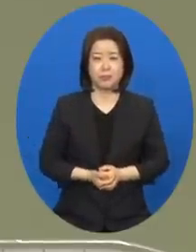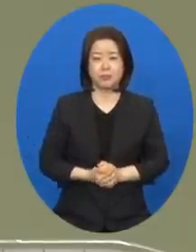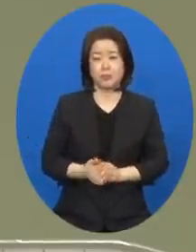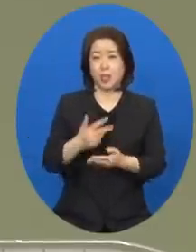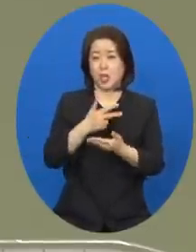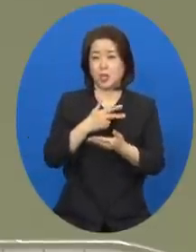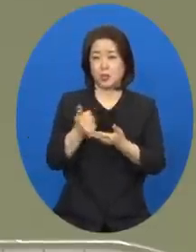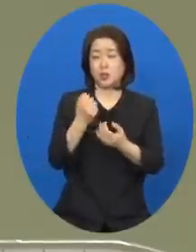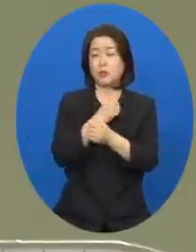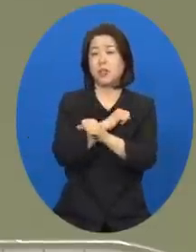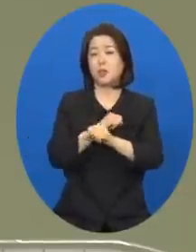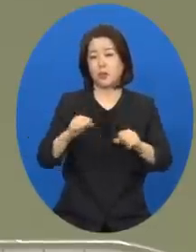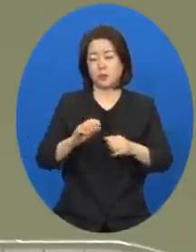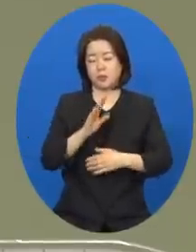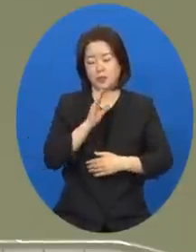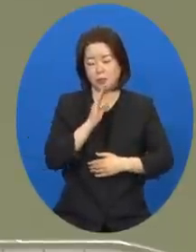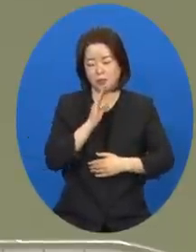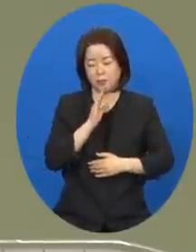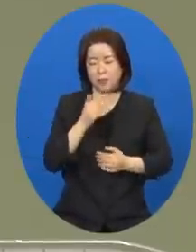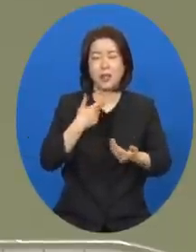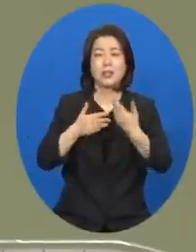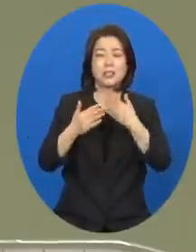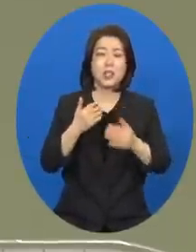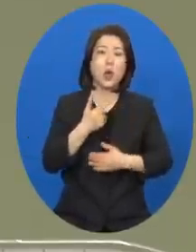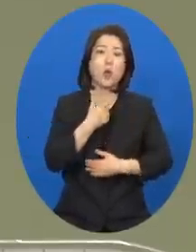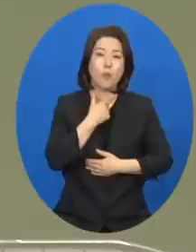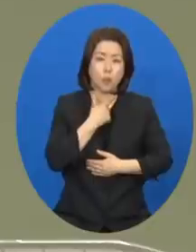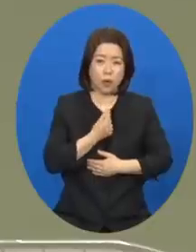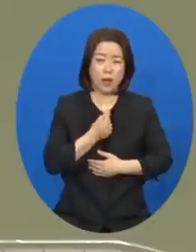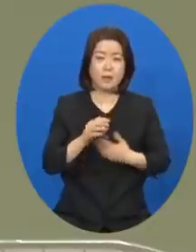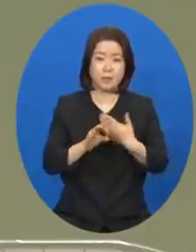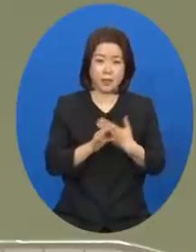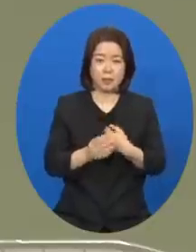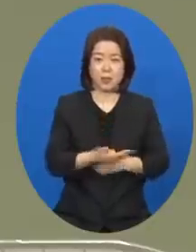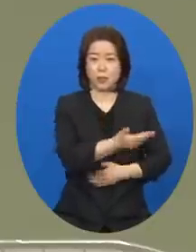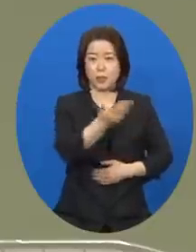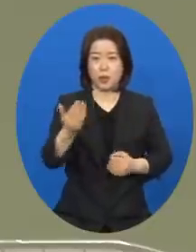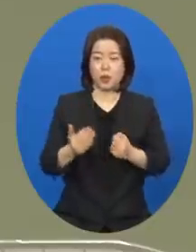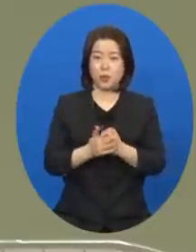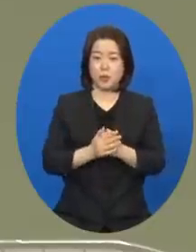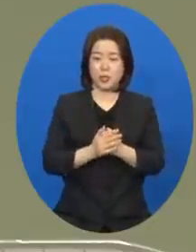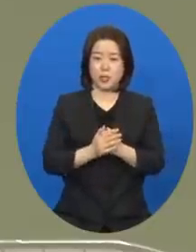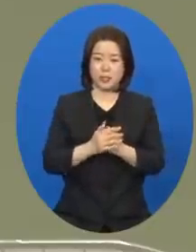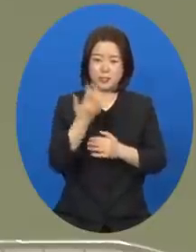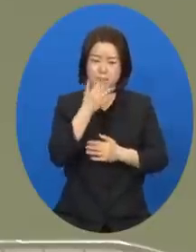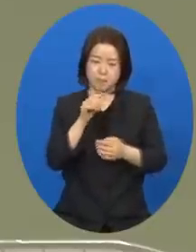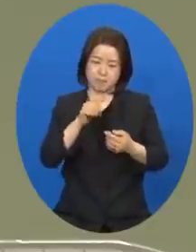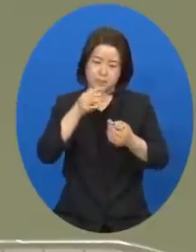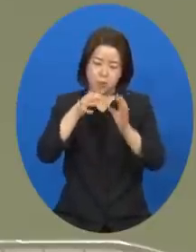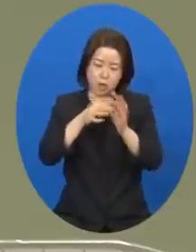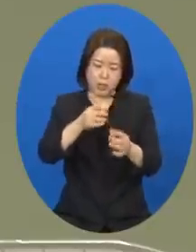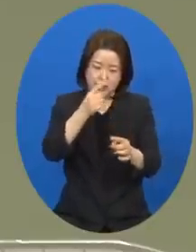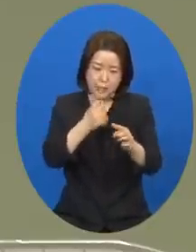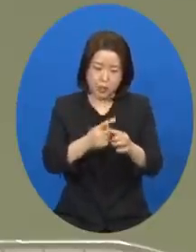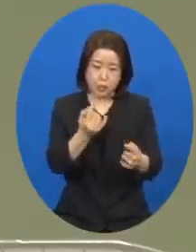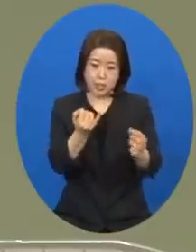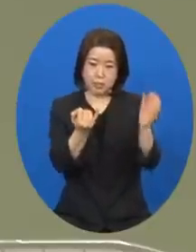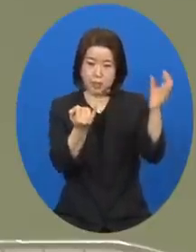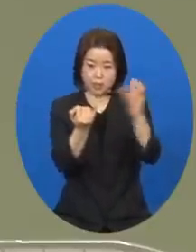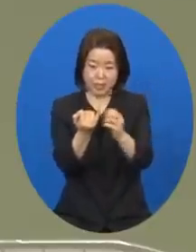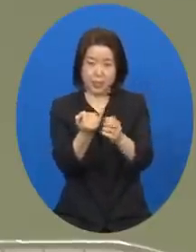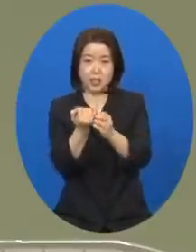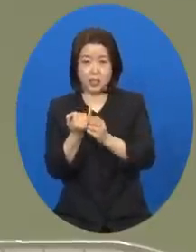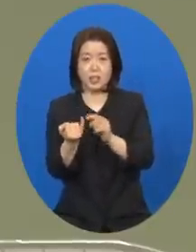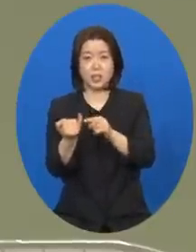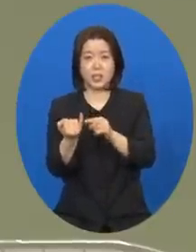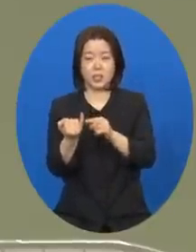주님의 용서를 정말 체험하려면 여러분이 이 가늠한 여인 현장에 붙잡힌 이 여인과 같은